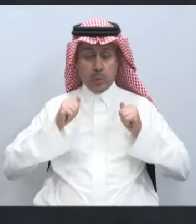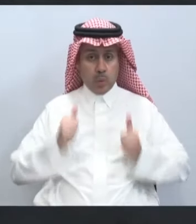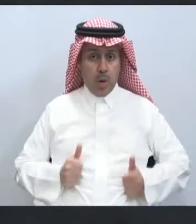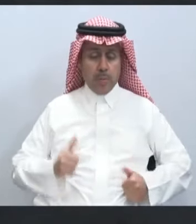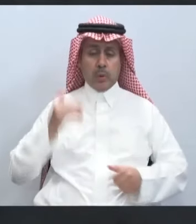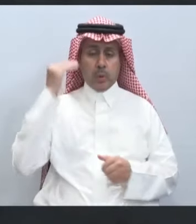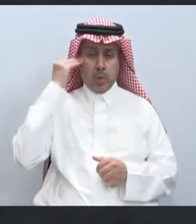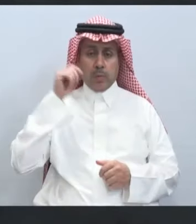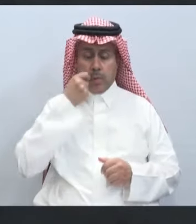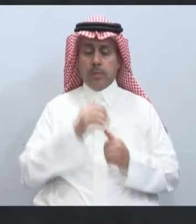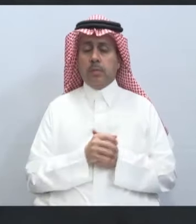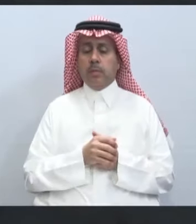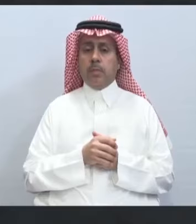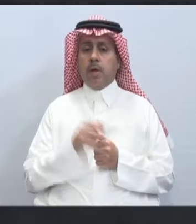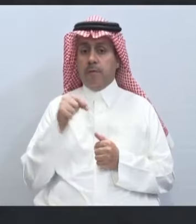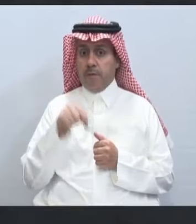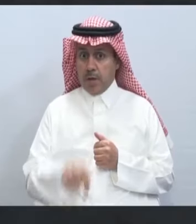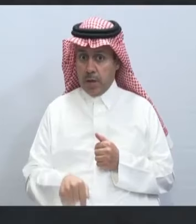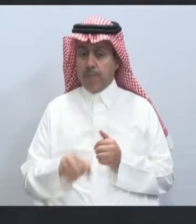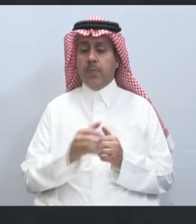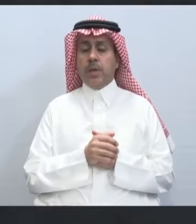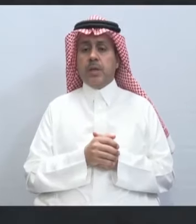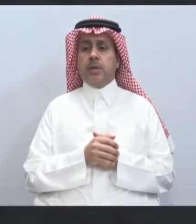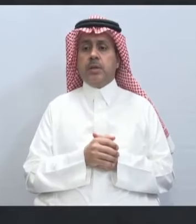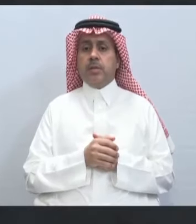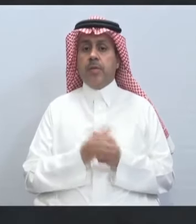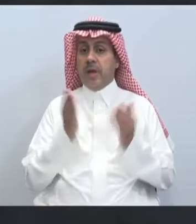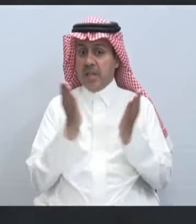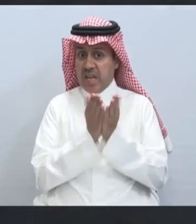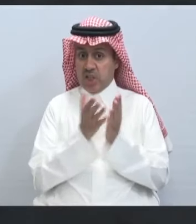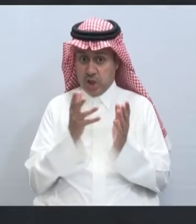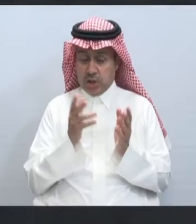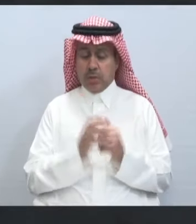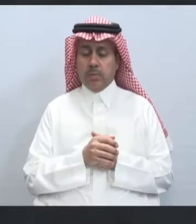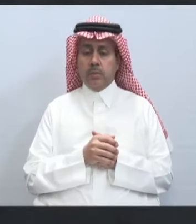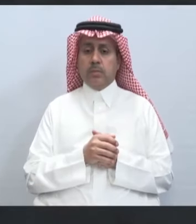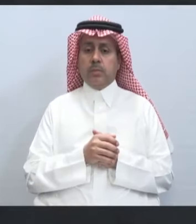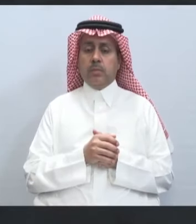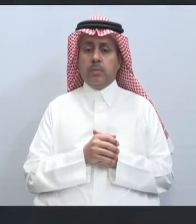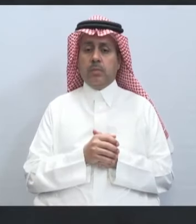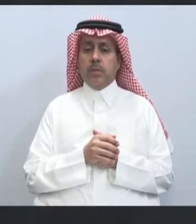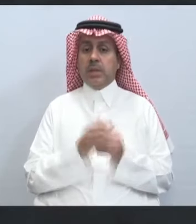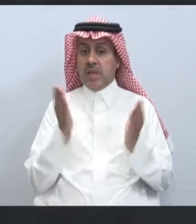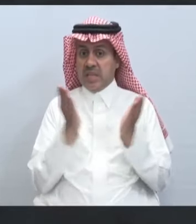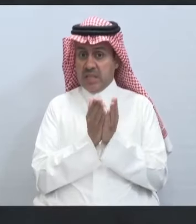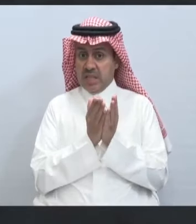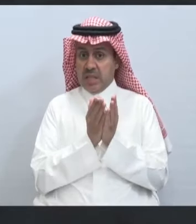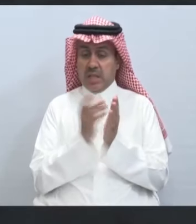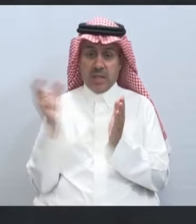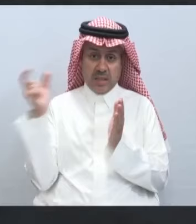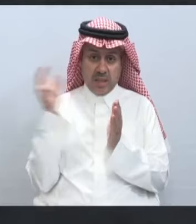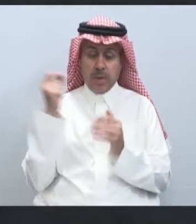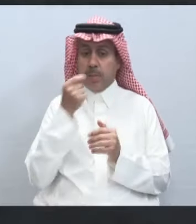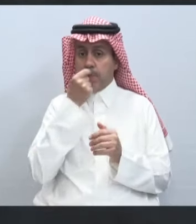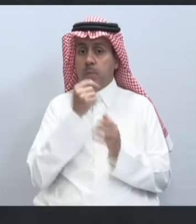ابنتي اهلا وسهلا ومرحبا بكم جميعا ابنائي وبناتي في درس جديد من دروس ماده القران